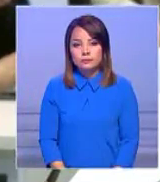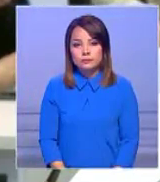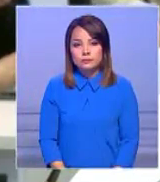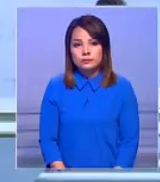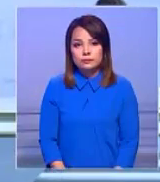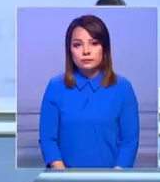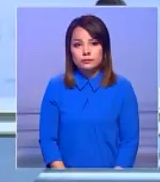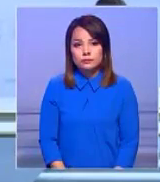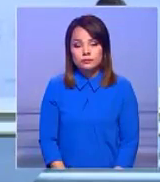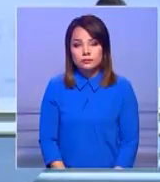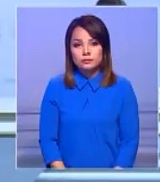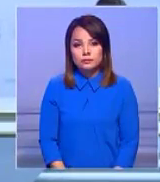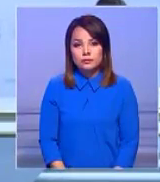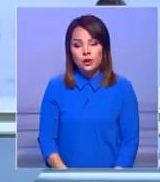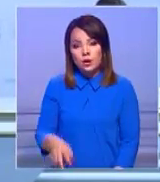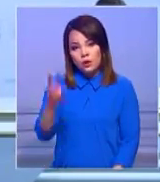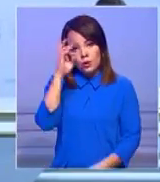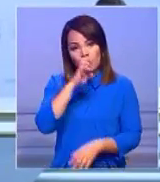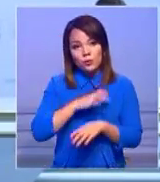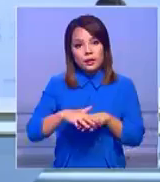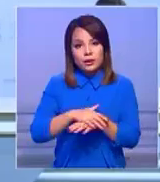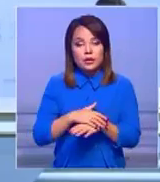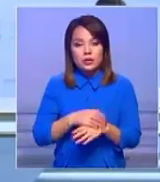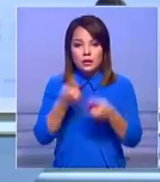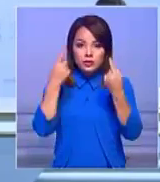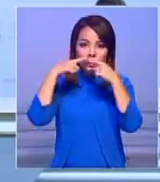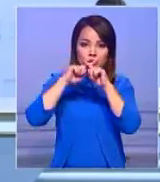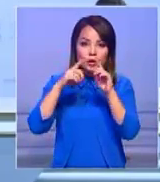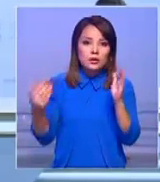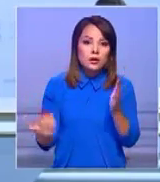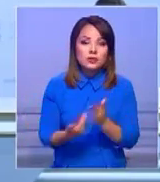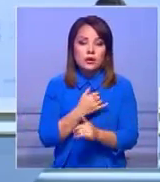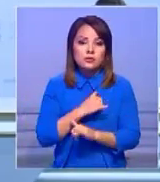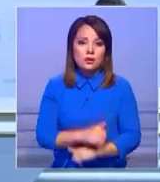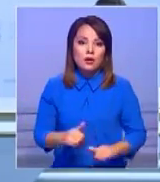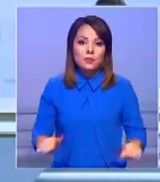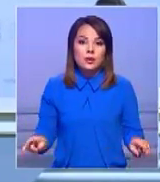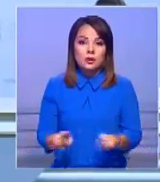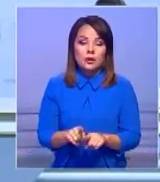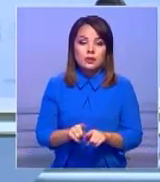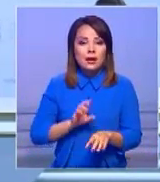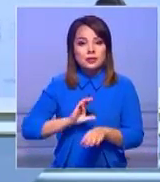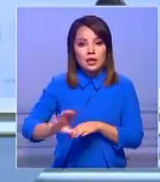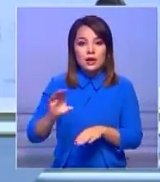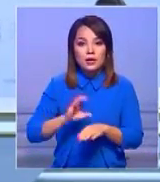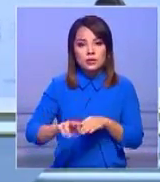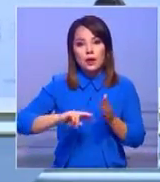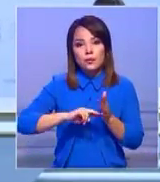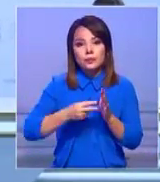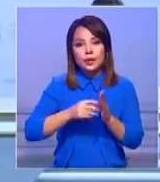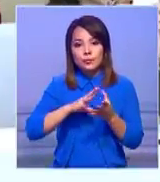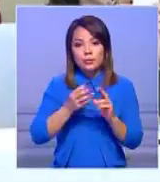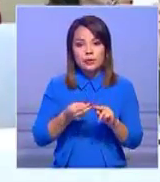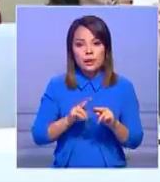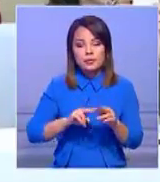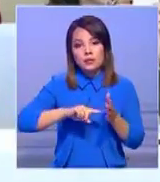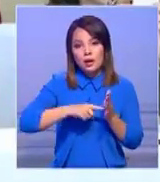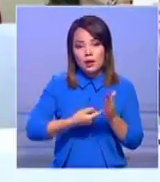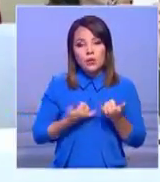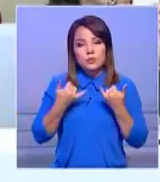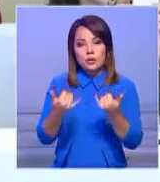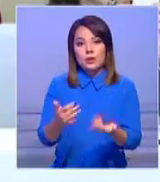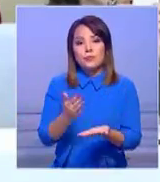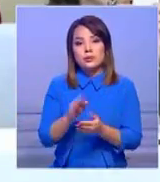Основным фокусом правительства. Үкімет индустриалды инновациялық даму бағдарламасын іске асыру кезінде экспортқа мақсатталған өндірісті құруға басымдық